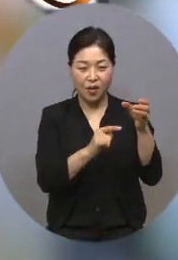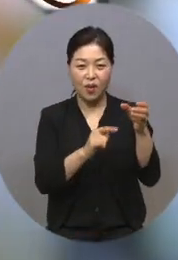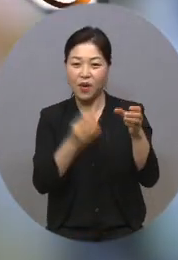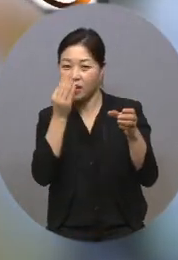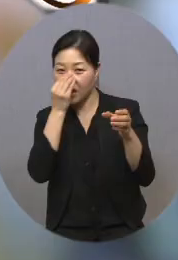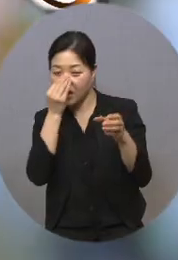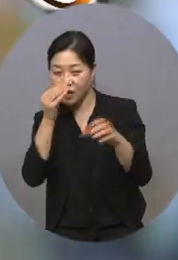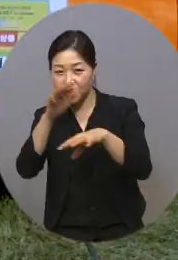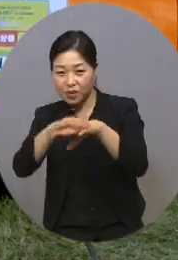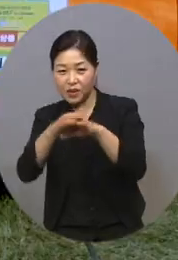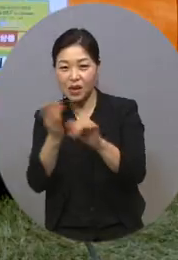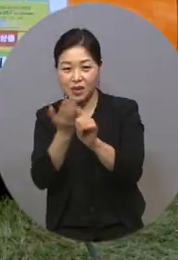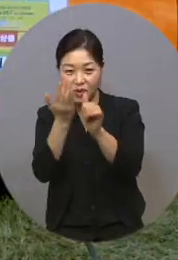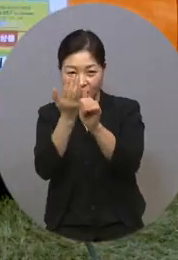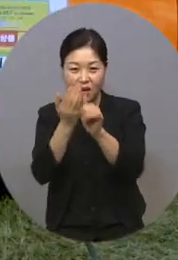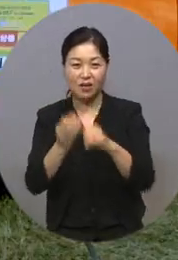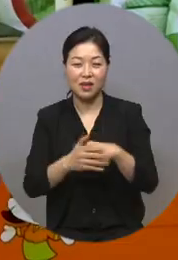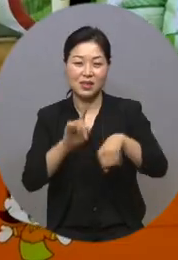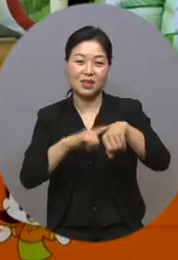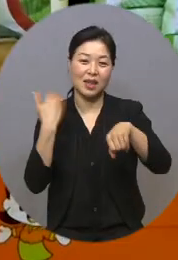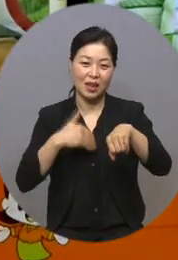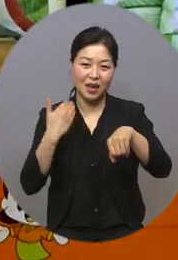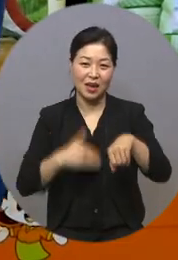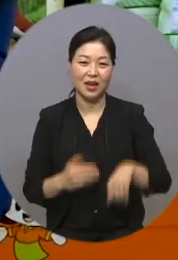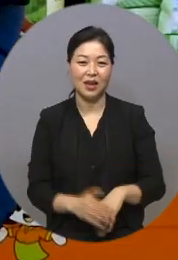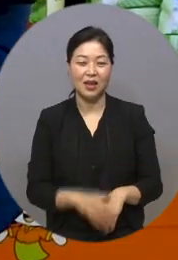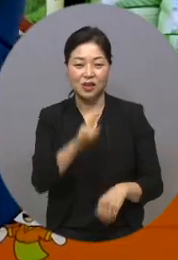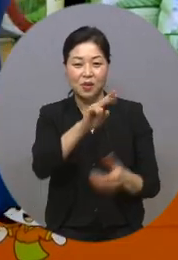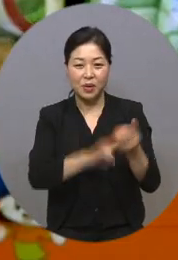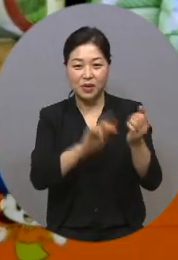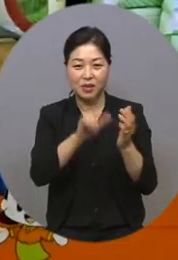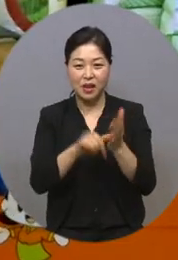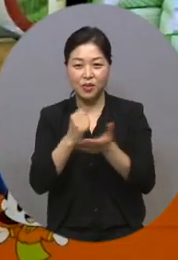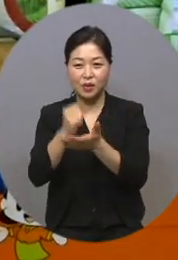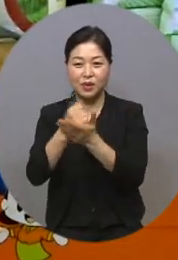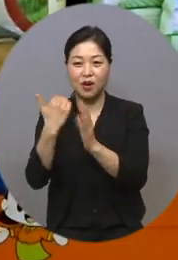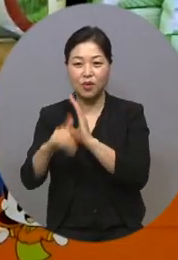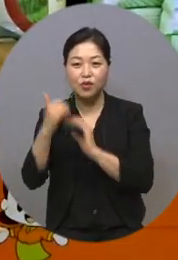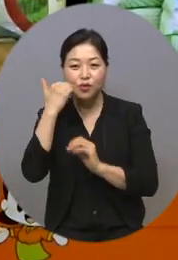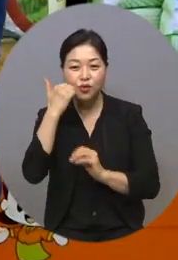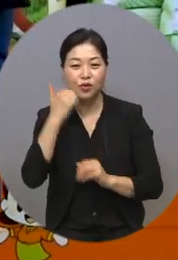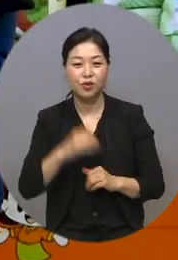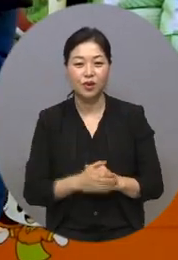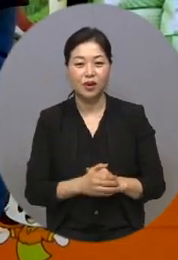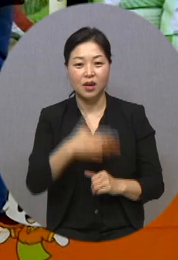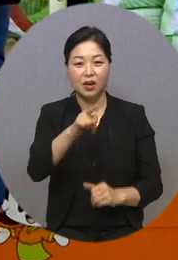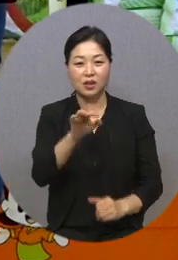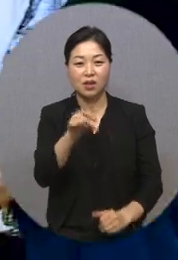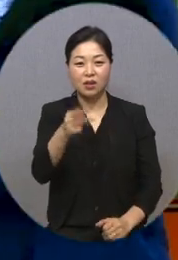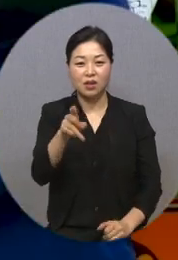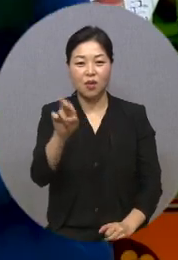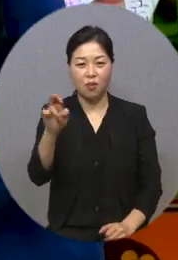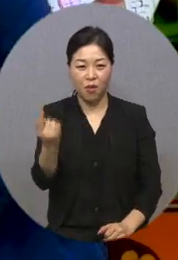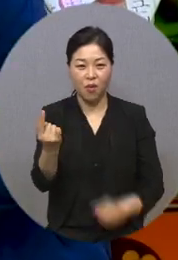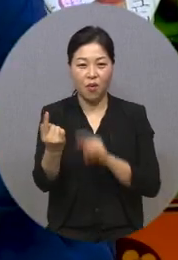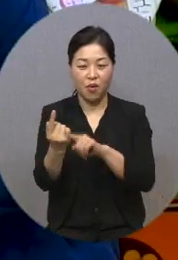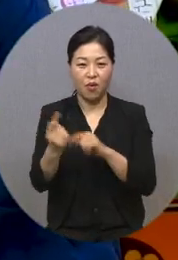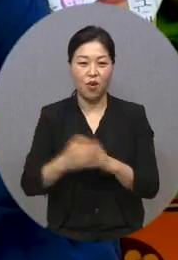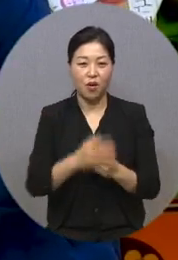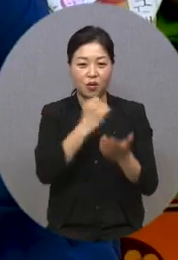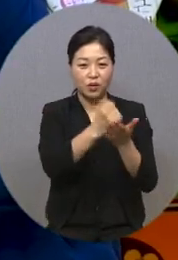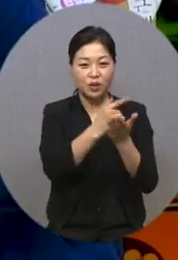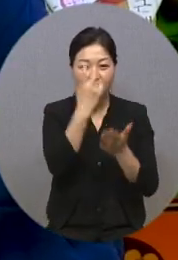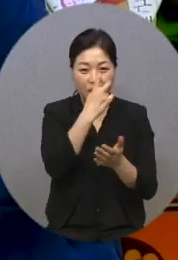거 가지고 땡! 아 끝났어 끝났어. 그 이거 팔았을 때 돈이 누구 통장으로 들어가? 정경으로 들어가요. 통장